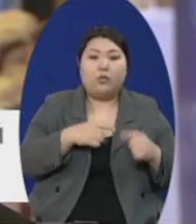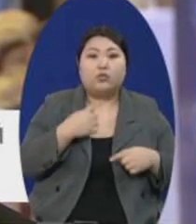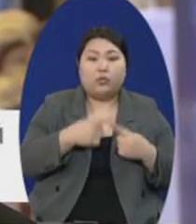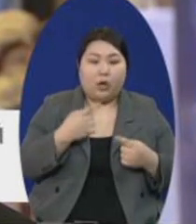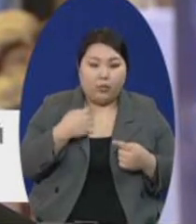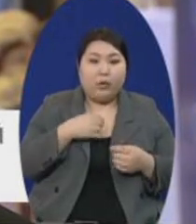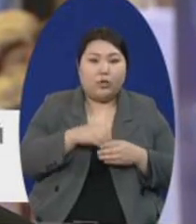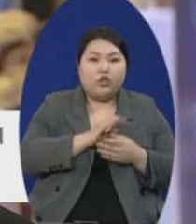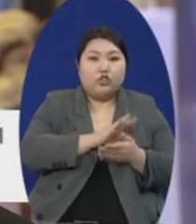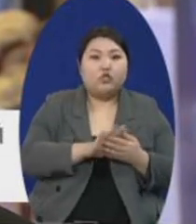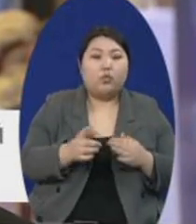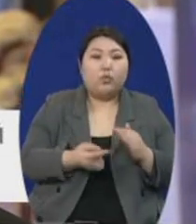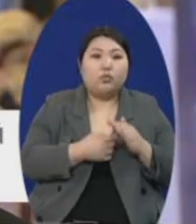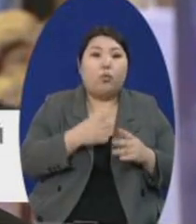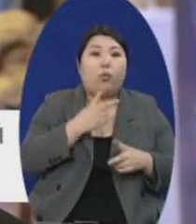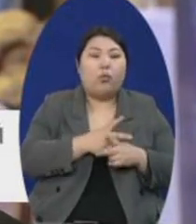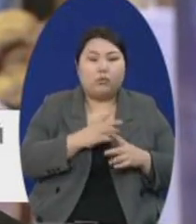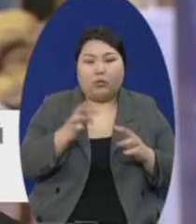талаар шинэ үндсэн хууль